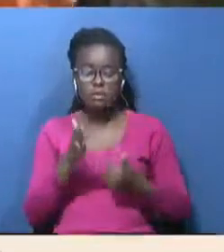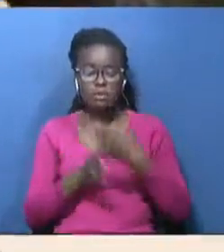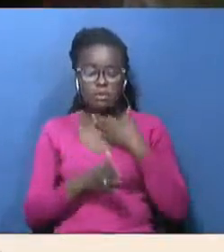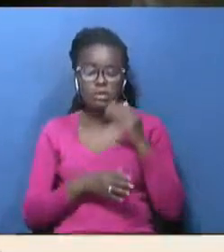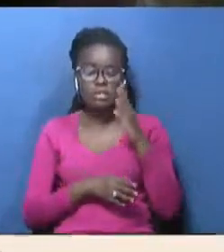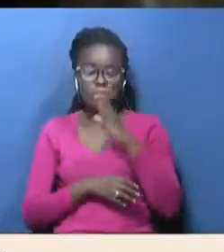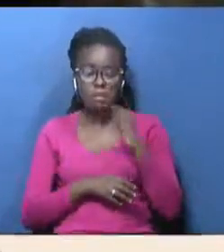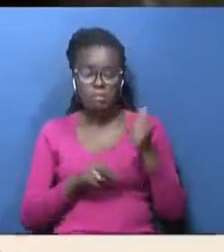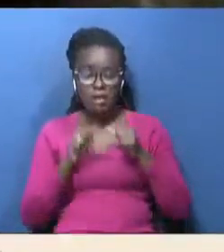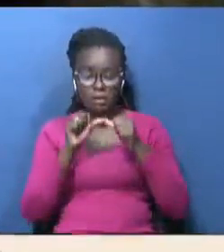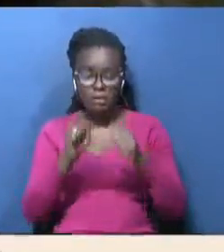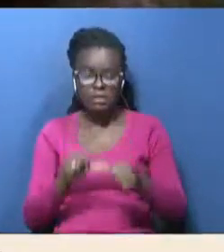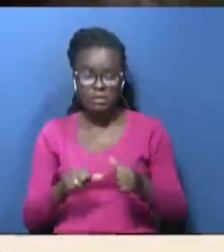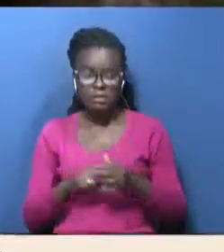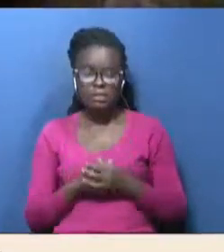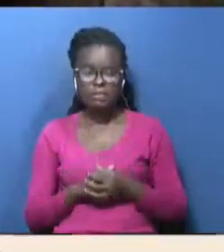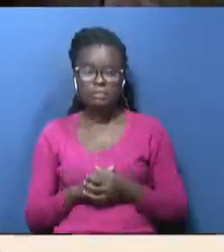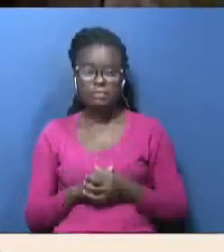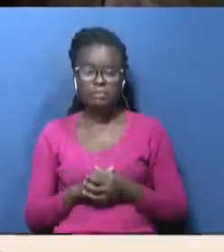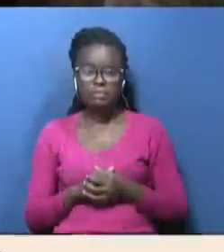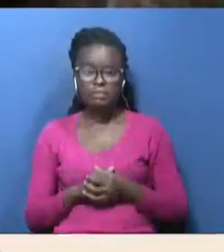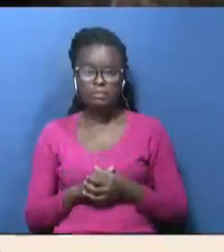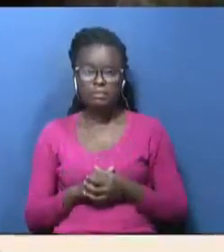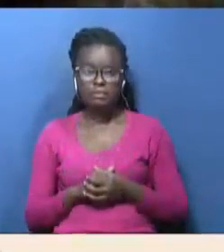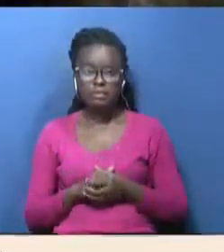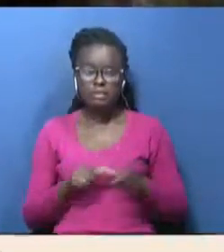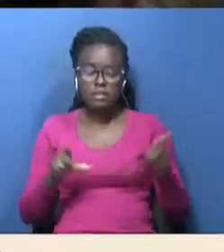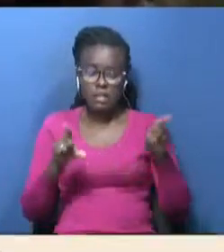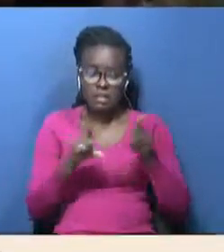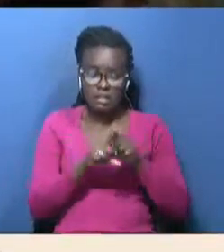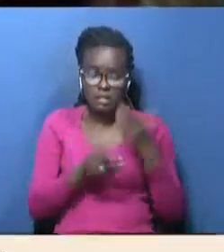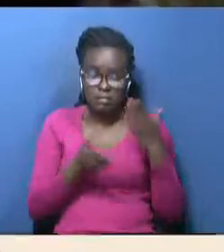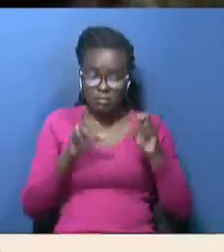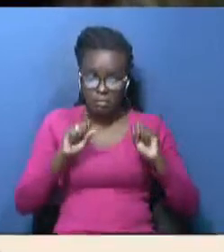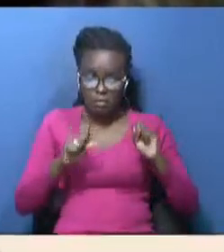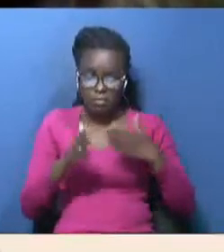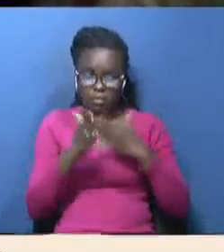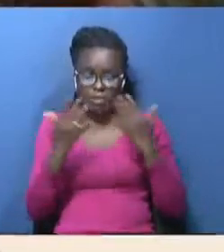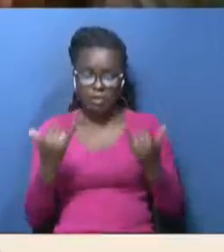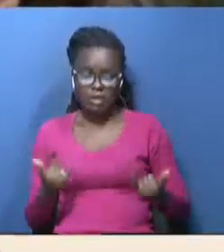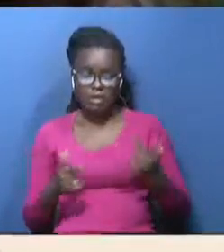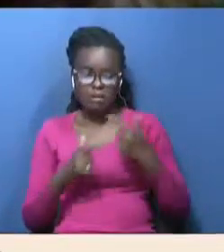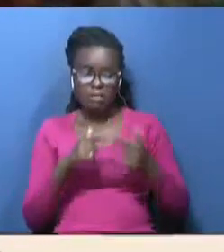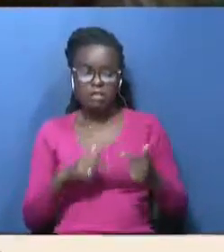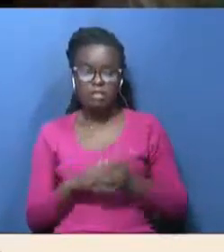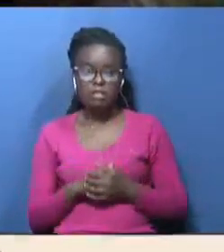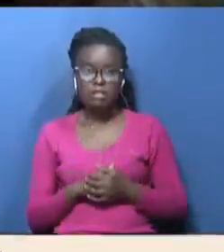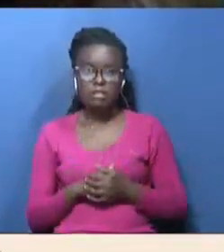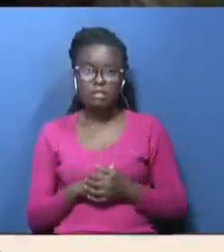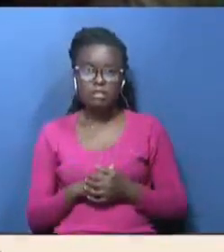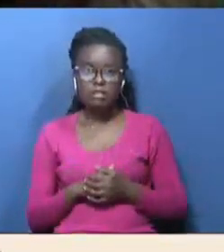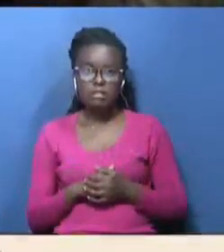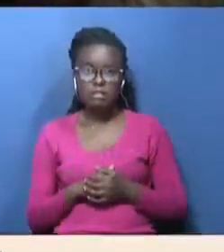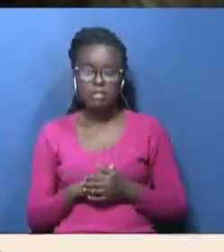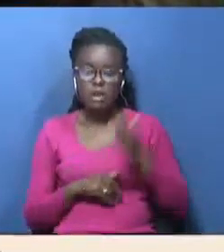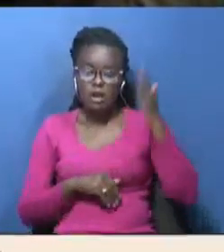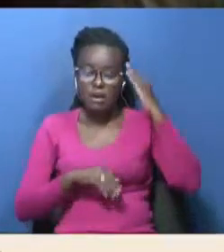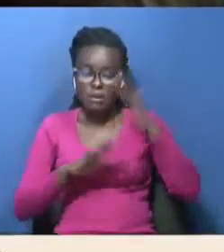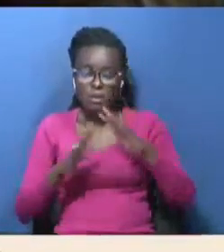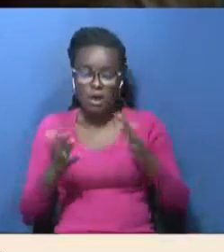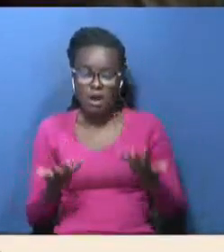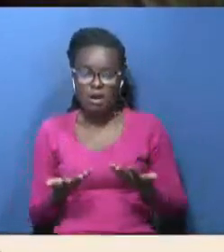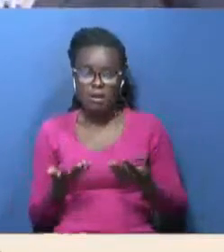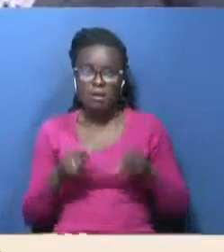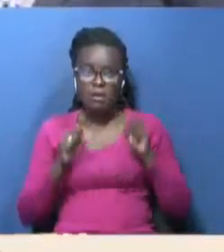BBI iendelee. Hata kama wanazuia sasa, sisi tutapata njia